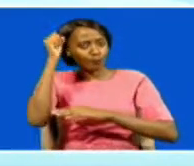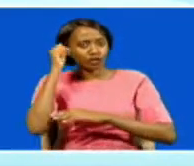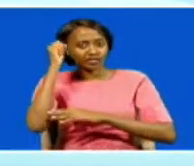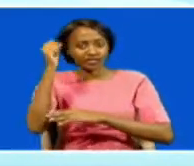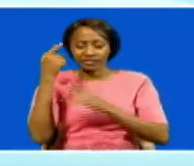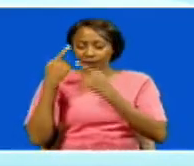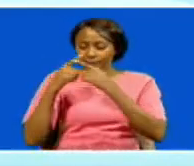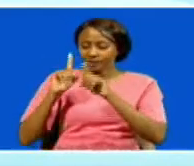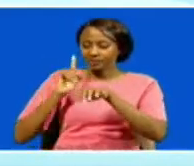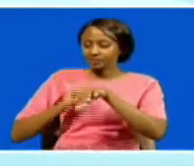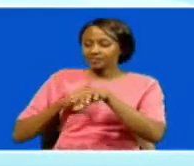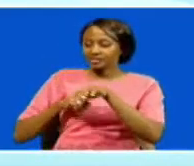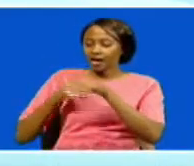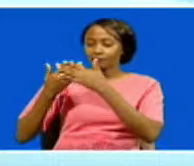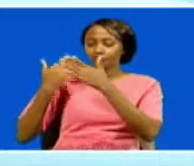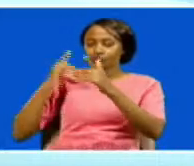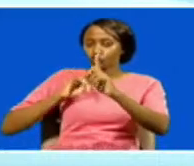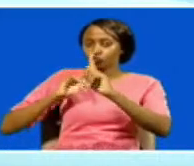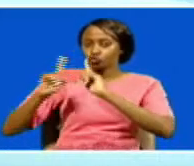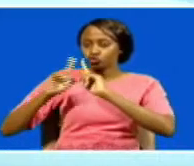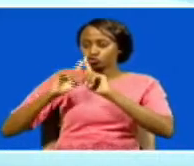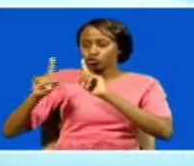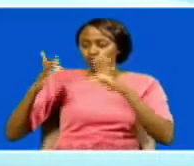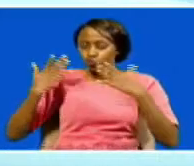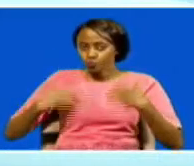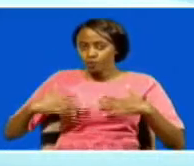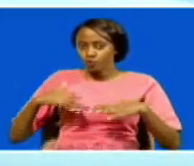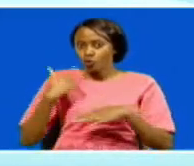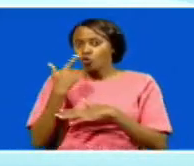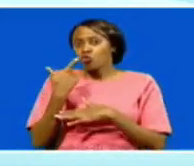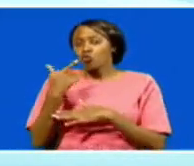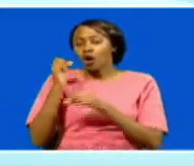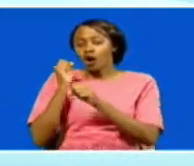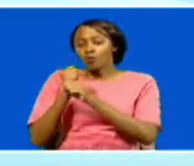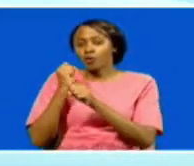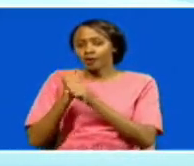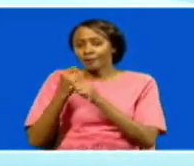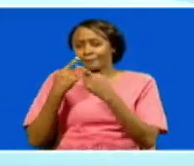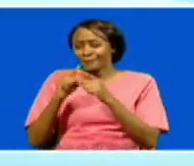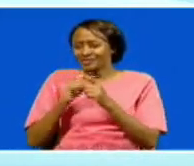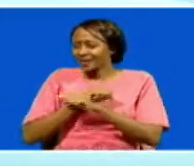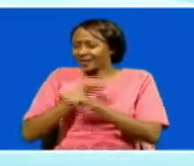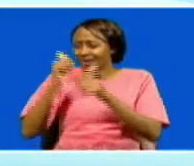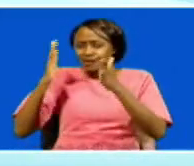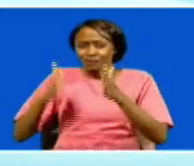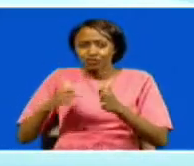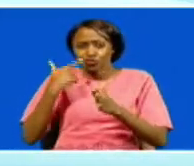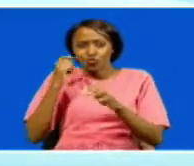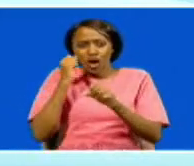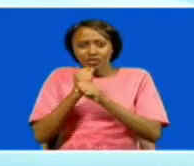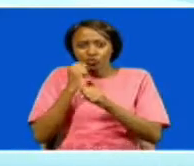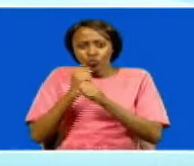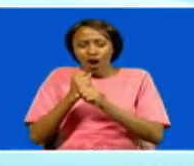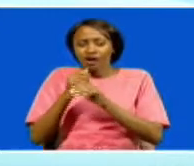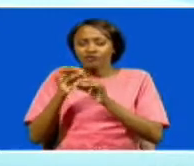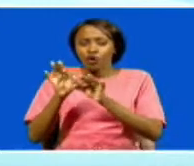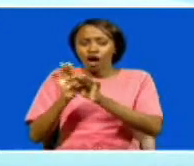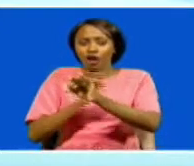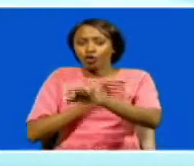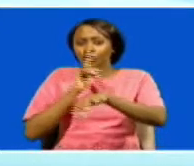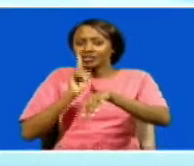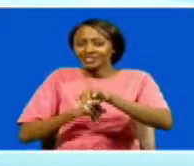Odinga alipokuwa akizungumza na wafanyakazi wa umma, Ruto anasema kwamba yeyote ambaye amekuwa mfanyakazi wa umma na amefikisha